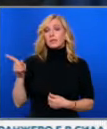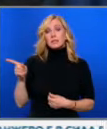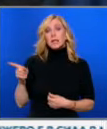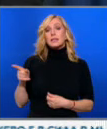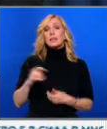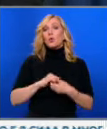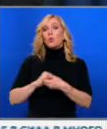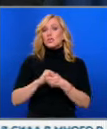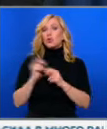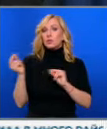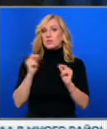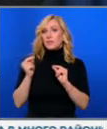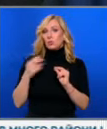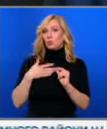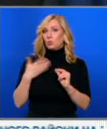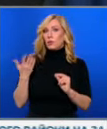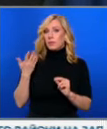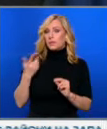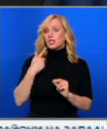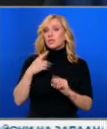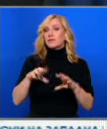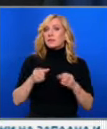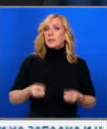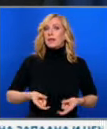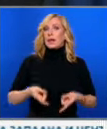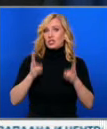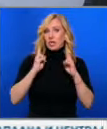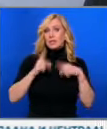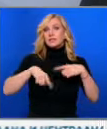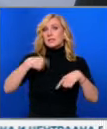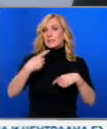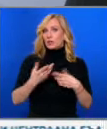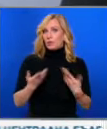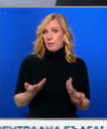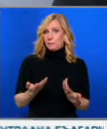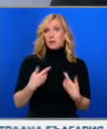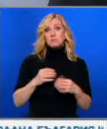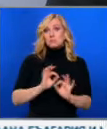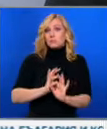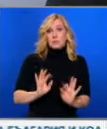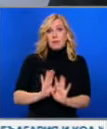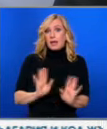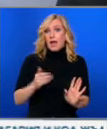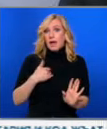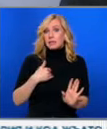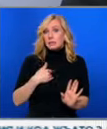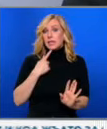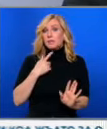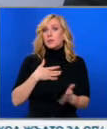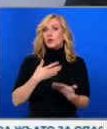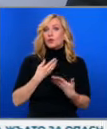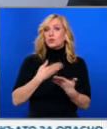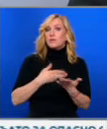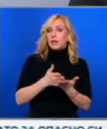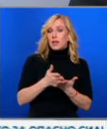коалиционните съвети, които имат и ще вземат решения след това. Ние сме ясни и в случая имаме този